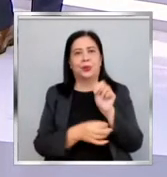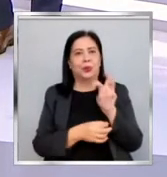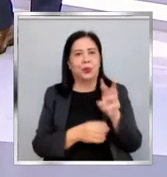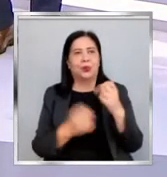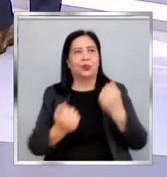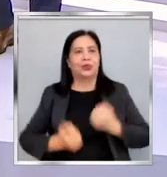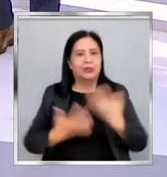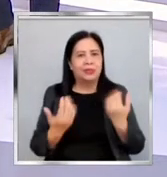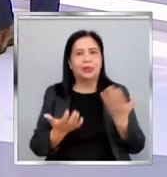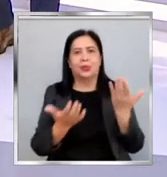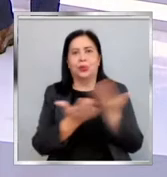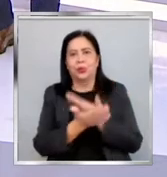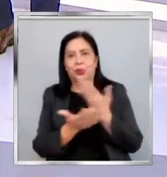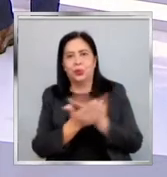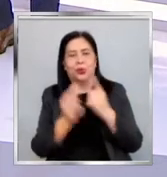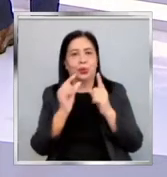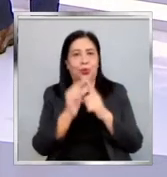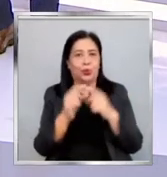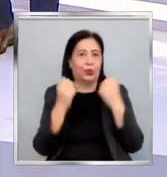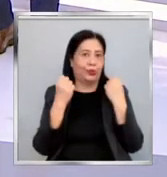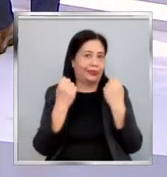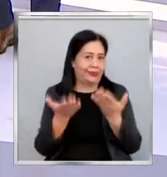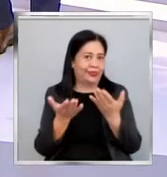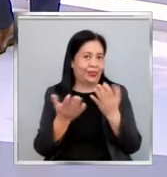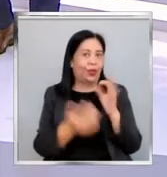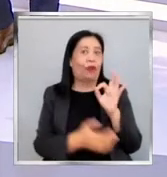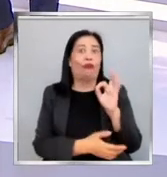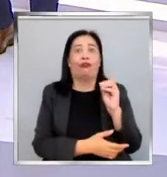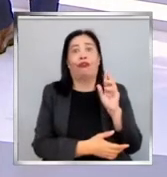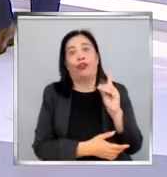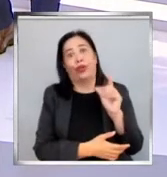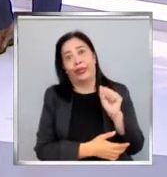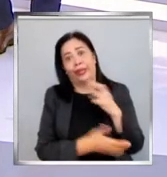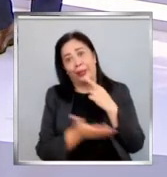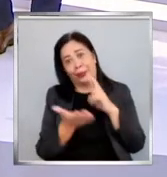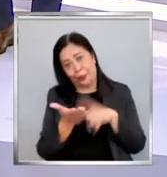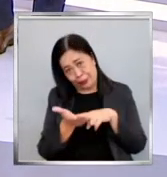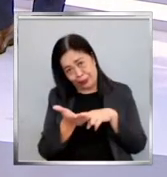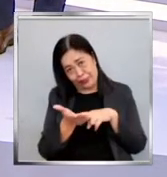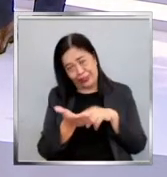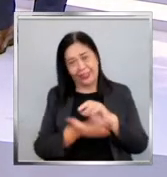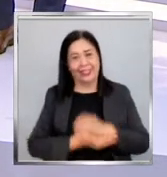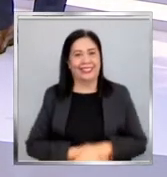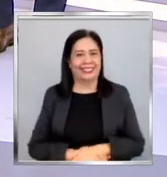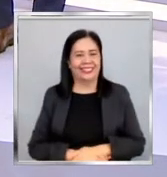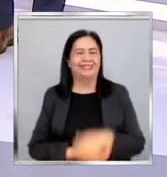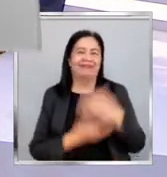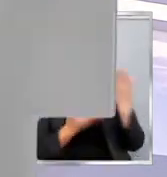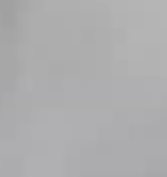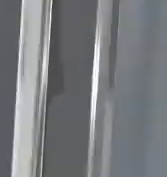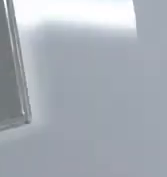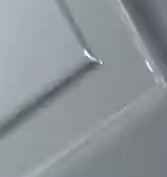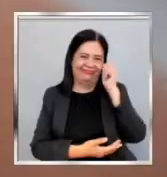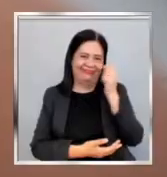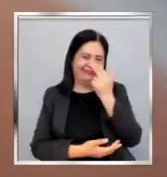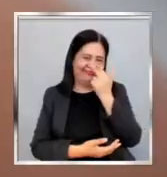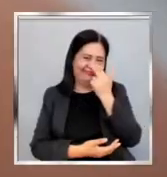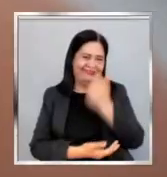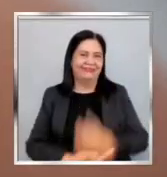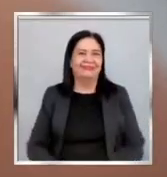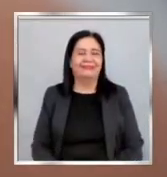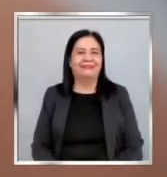salita, heto, for the report. For the report, si Dano Tingsin.